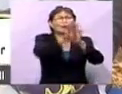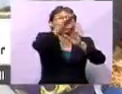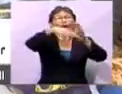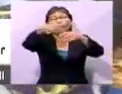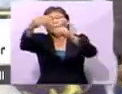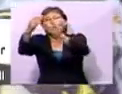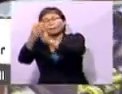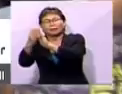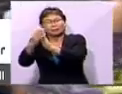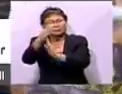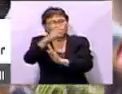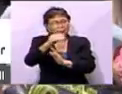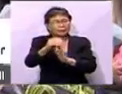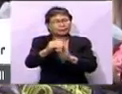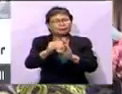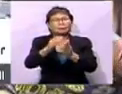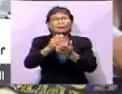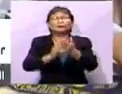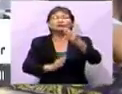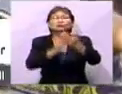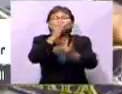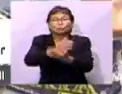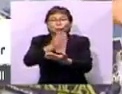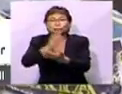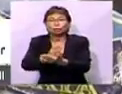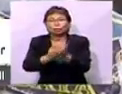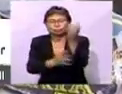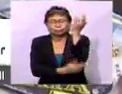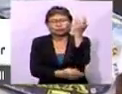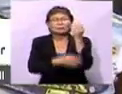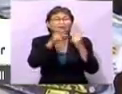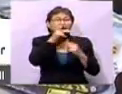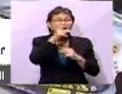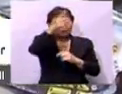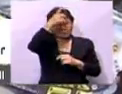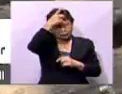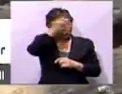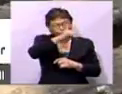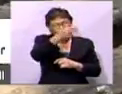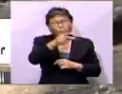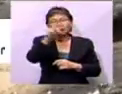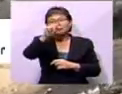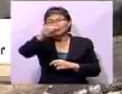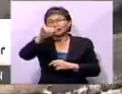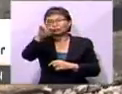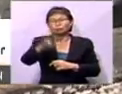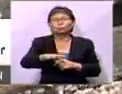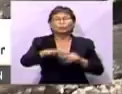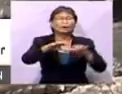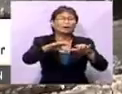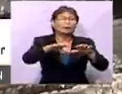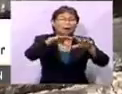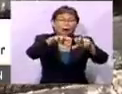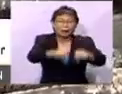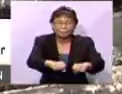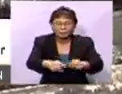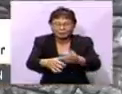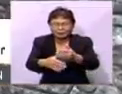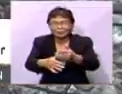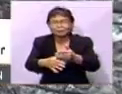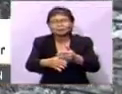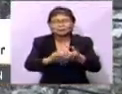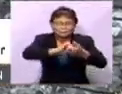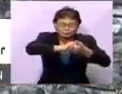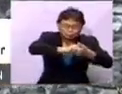luar bandar dan pembasmian kemiskinan Kedah, Datuk Muhammad Tajuddin Abdullah, menghambat ikan mampu mengeratkan hubungan